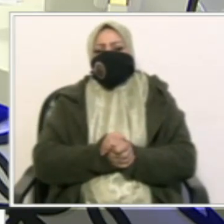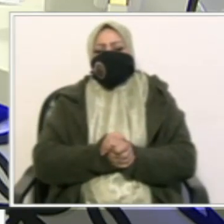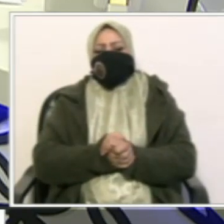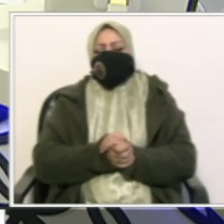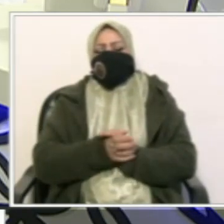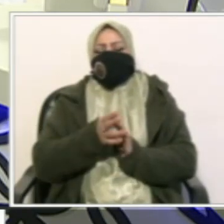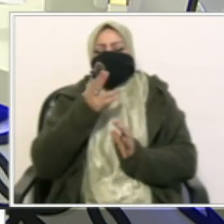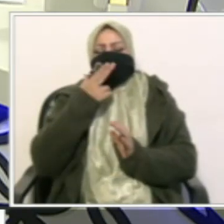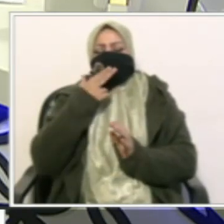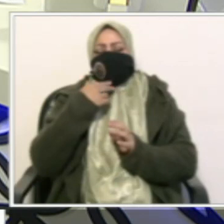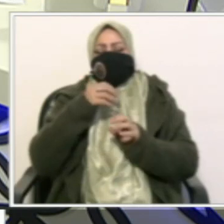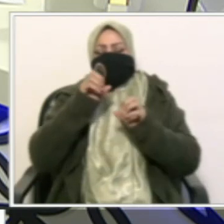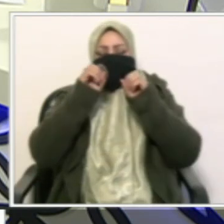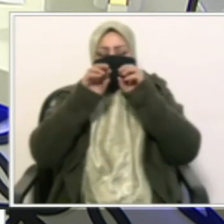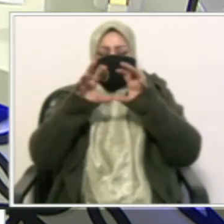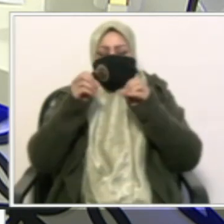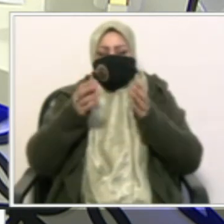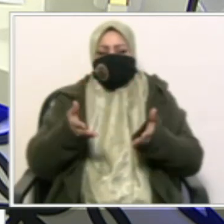يحفظكم ويبارك فيكم جميعا إن شاء الله.